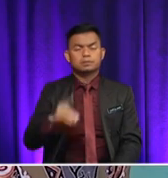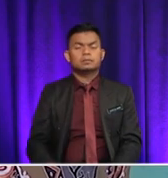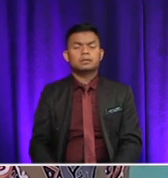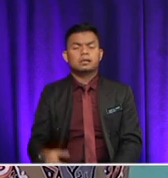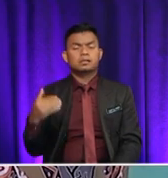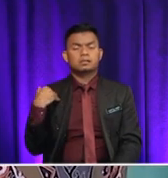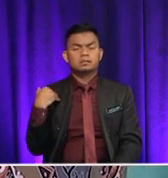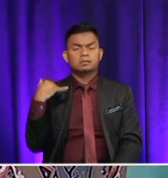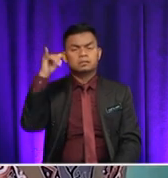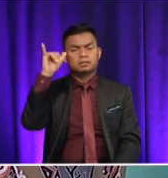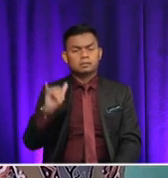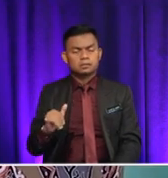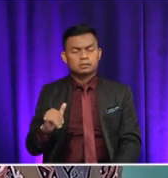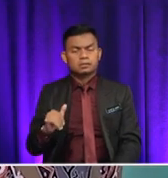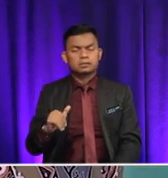lukisan isometri